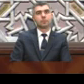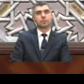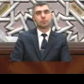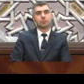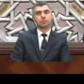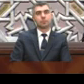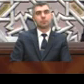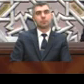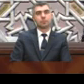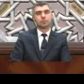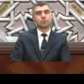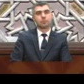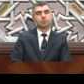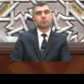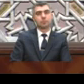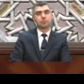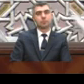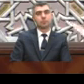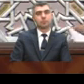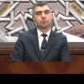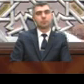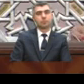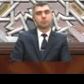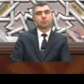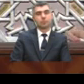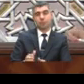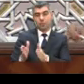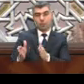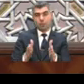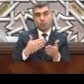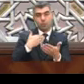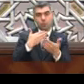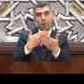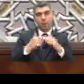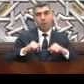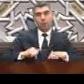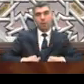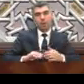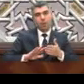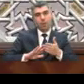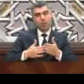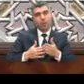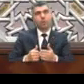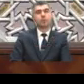لا تعقيب. بذلك نشكر السيد الوزير على حسن مساهمتكم في هذه الجلسه.